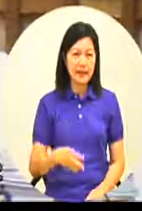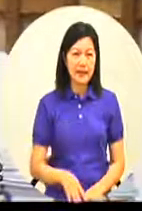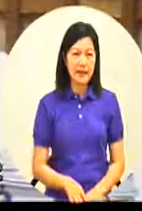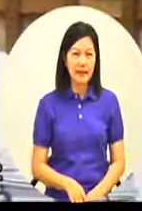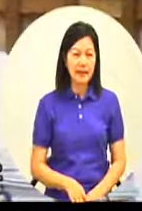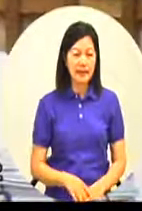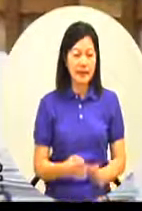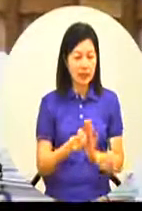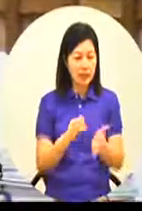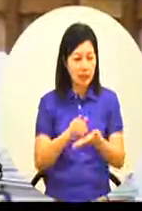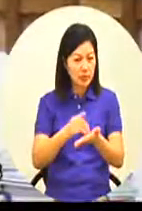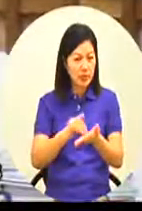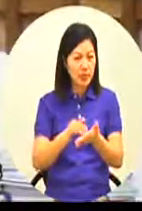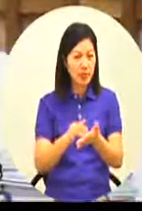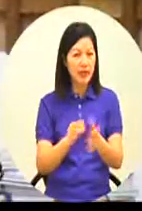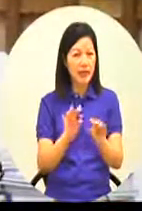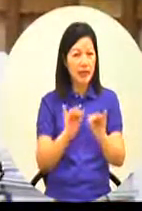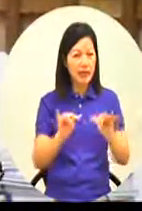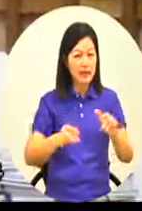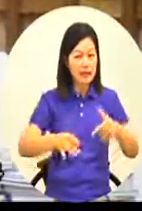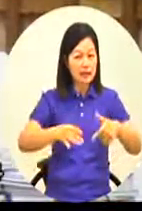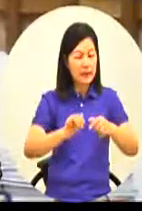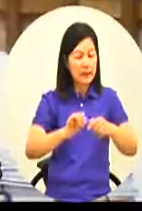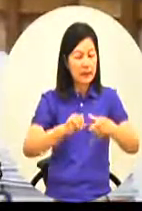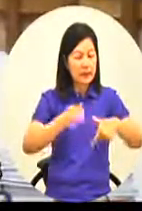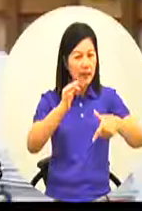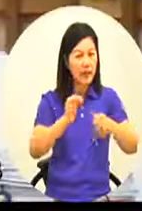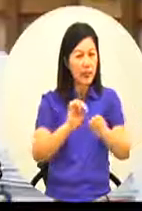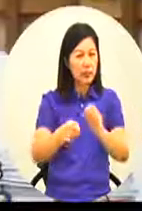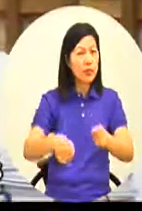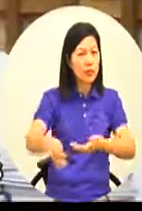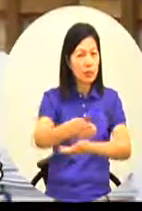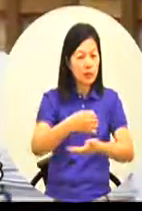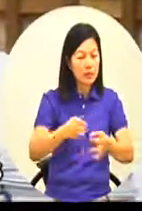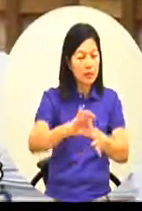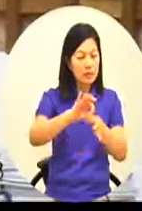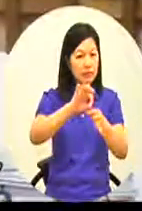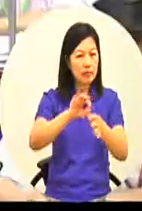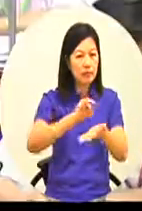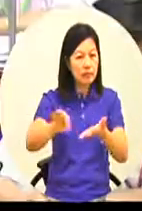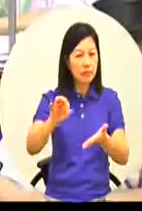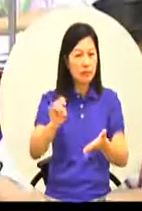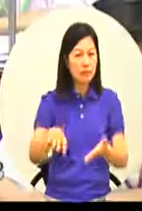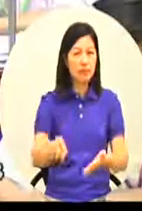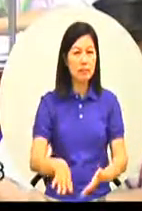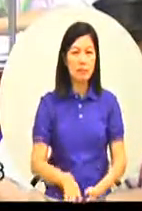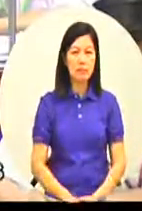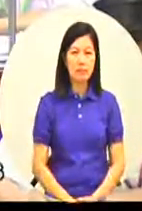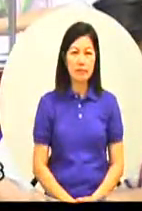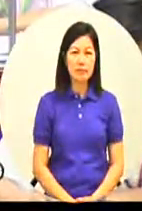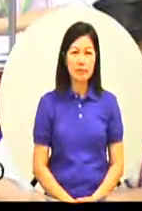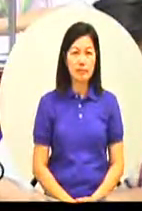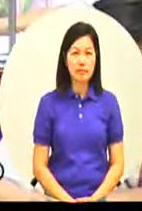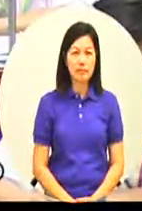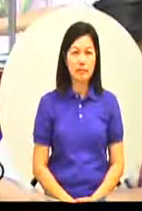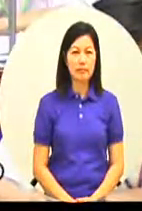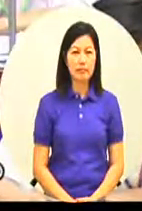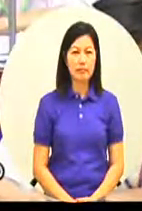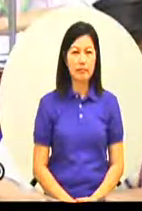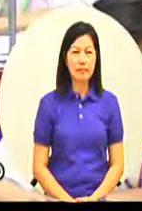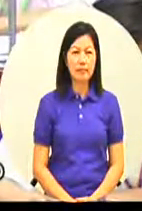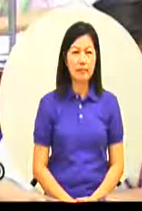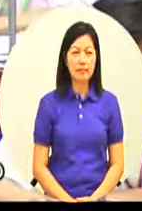你地价税调整，你这费用要用位底？ 来，局长答复。 谢谢主席，谢谢陈议员哦。